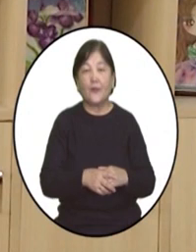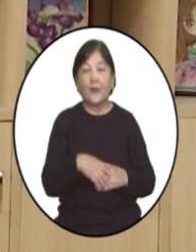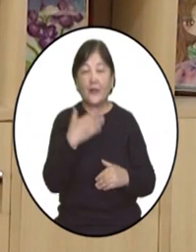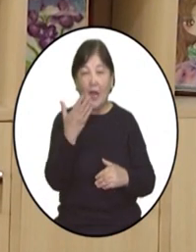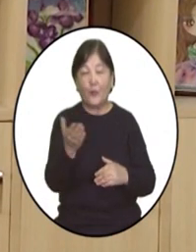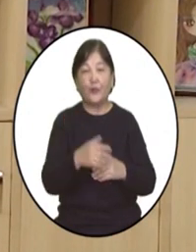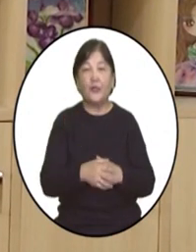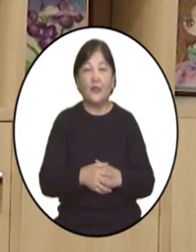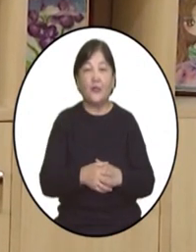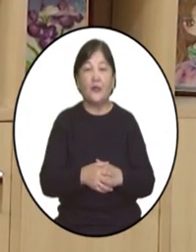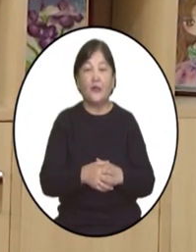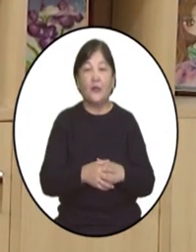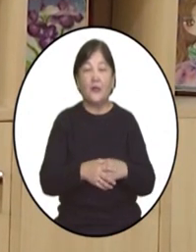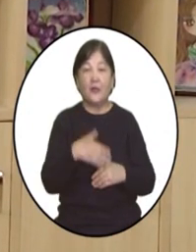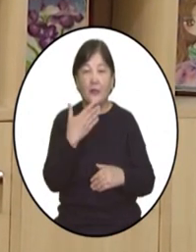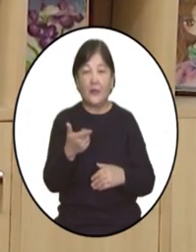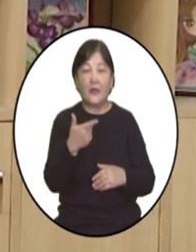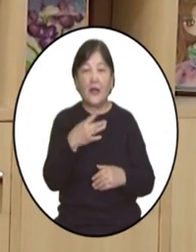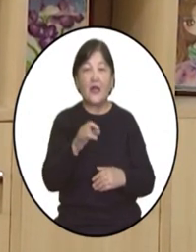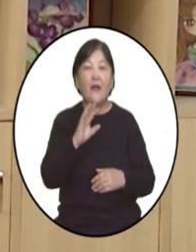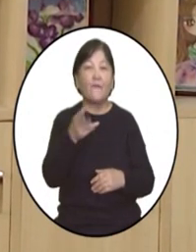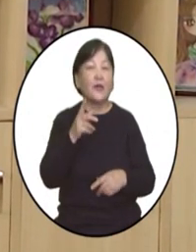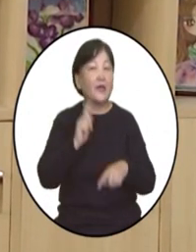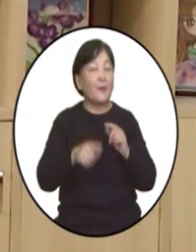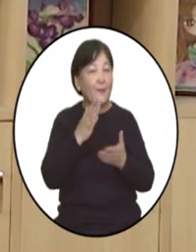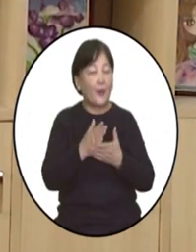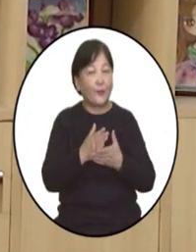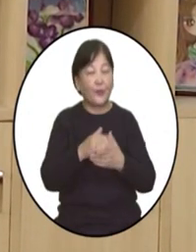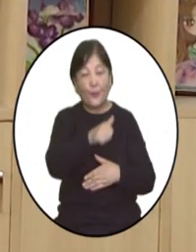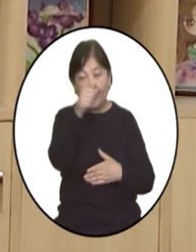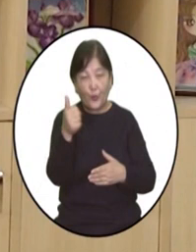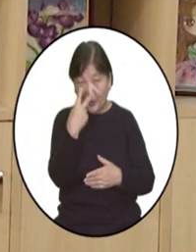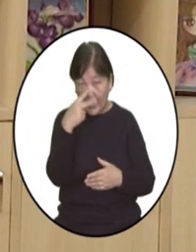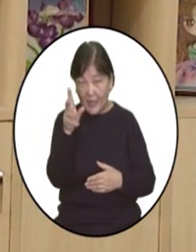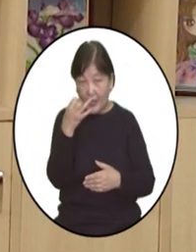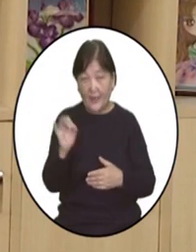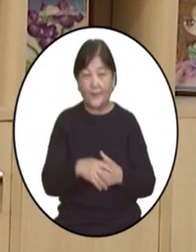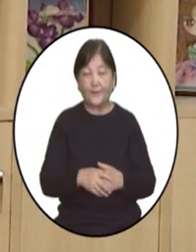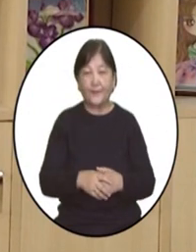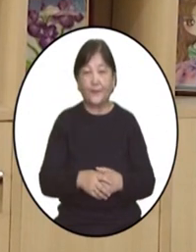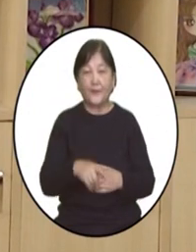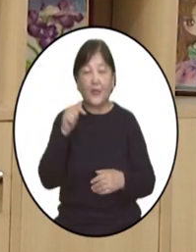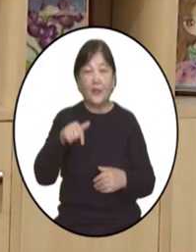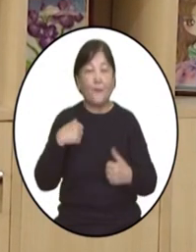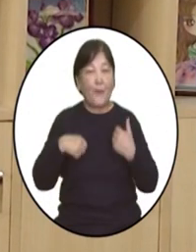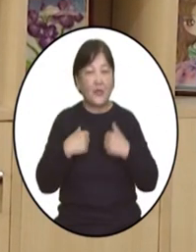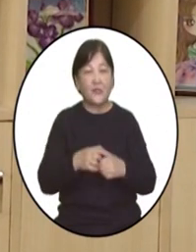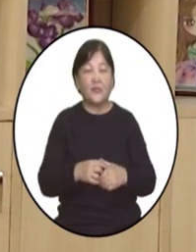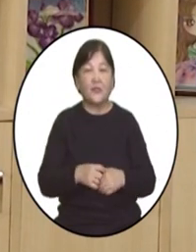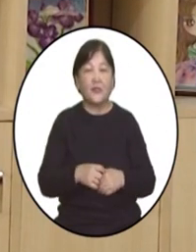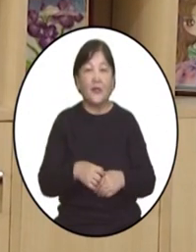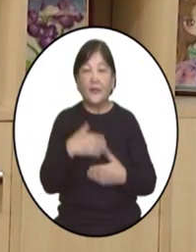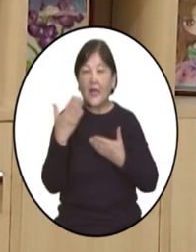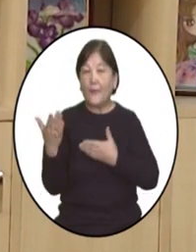нарын график маань ямархуу байдалтай гарч байгаа бүгдээр хараарай. За энд бас багш нинчээ бас та